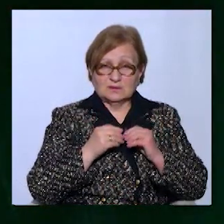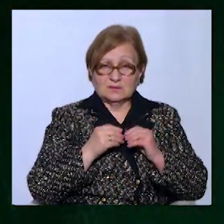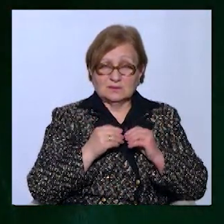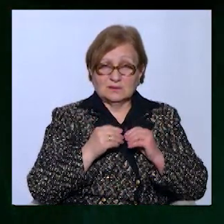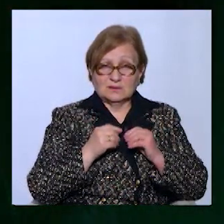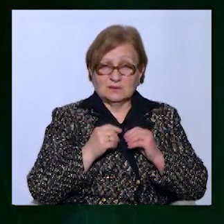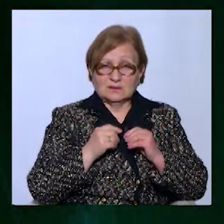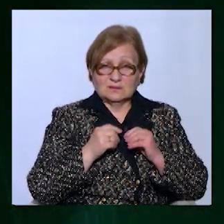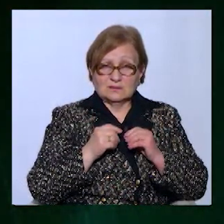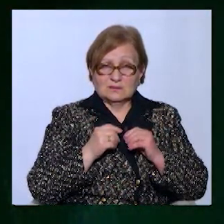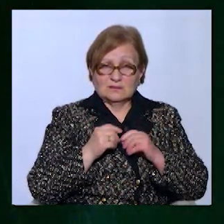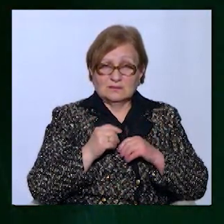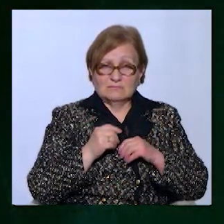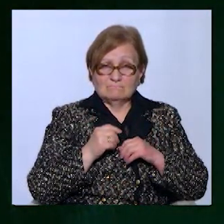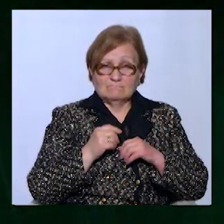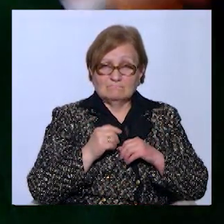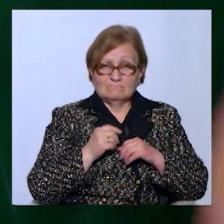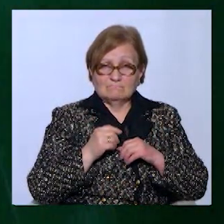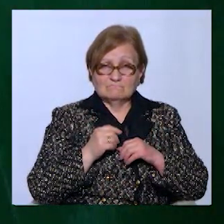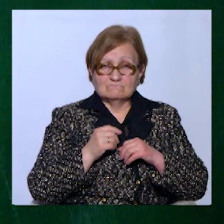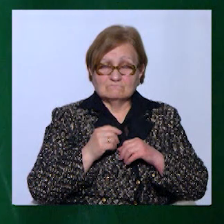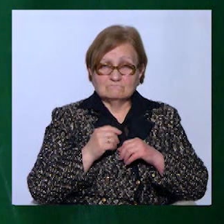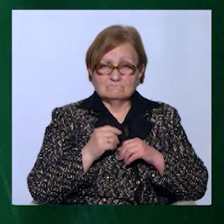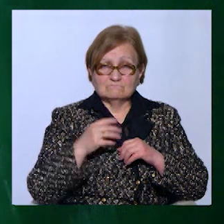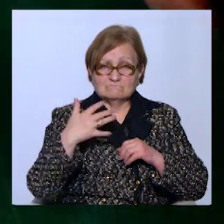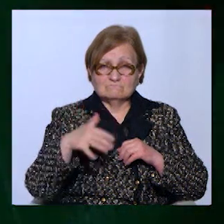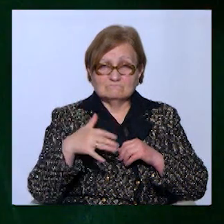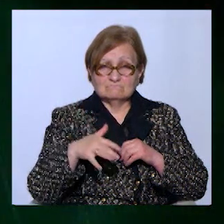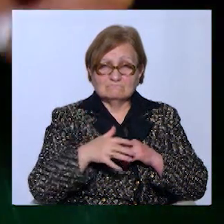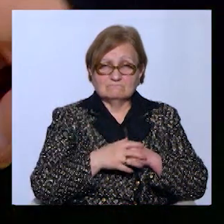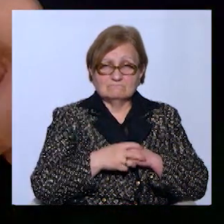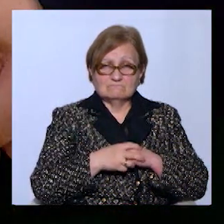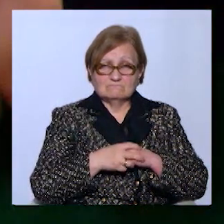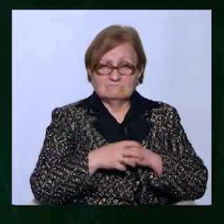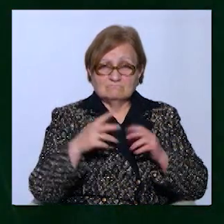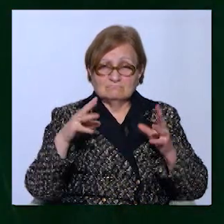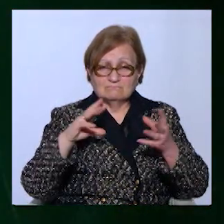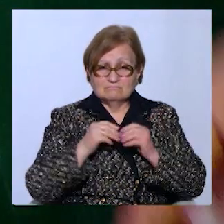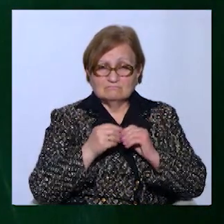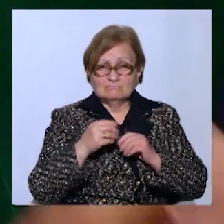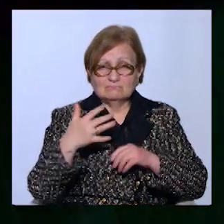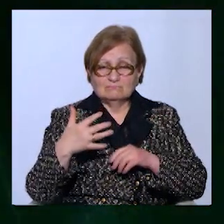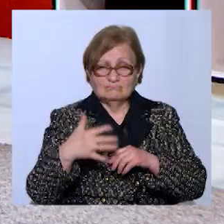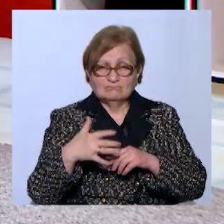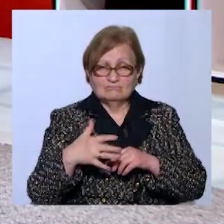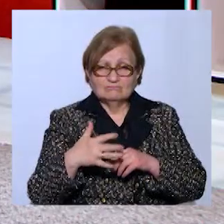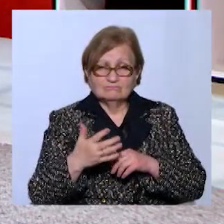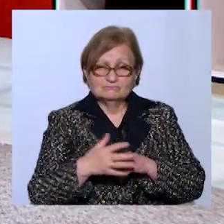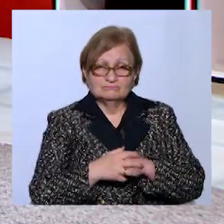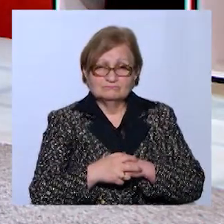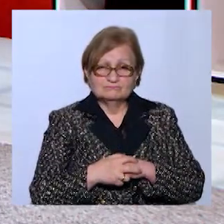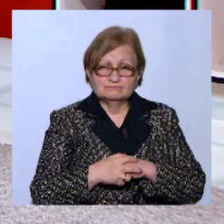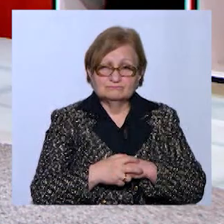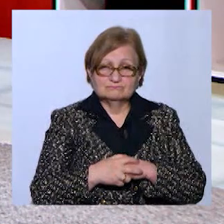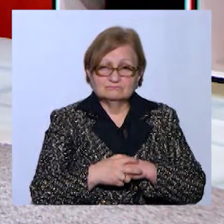დავაწერ პირდაპირ აგერ 22-ს. არის 50. მეორის და მესამე ჯამი არის 55. მესამის